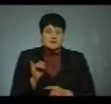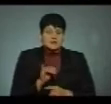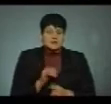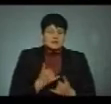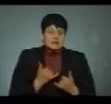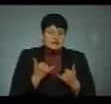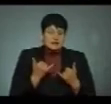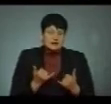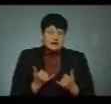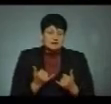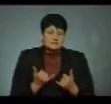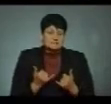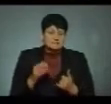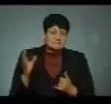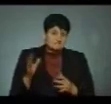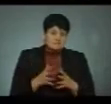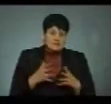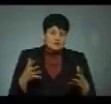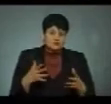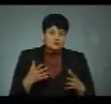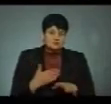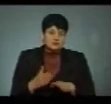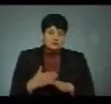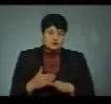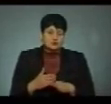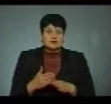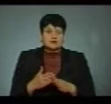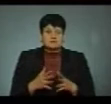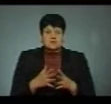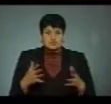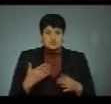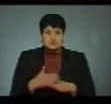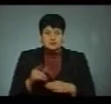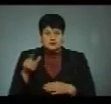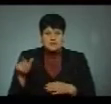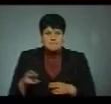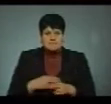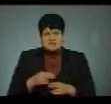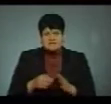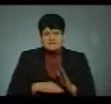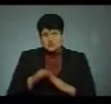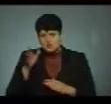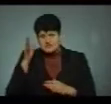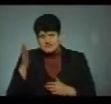для широкого обивателя, який переважно без вищої освіти і,